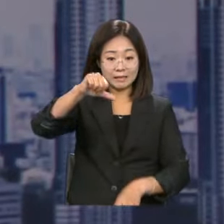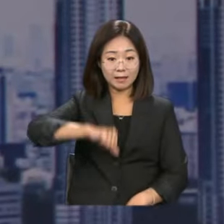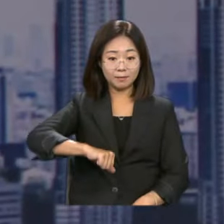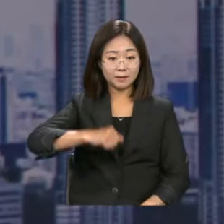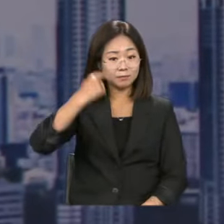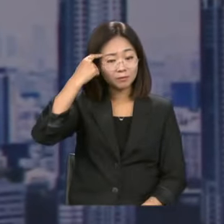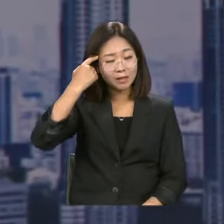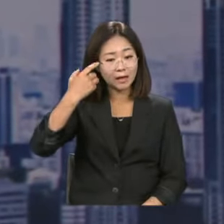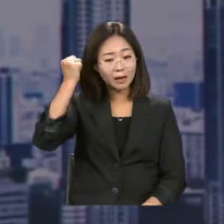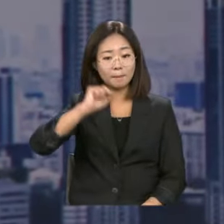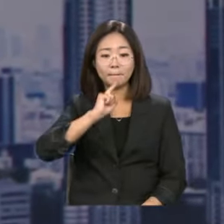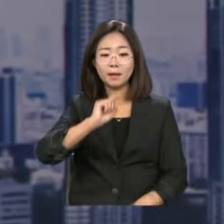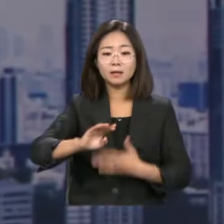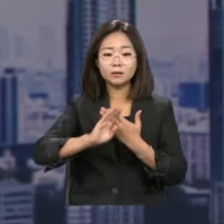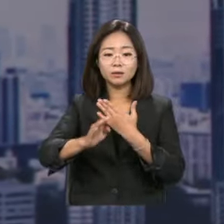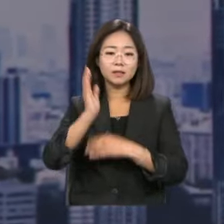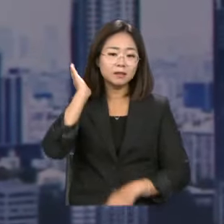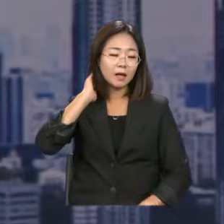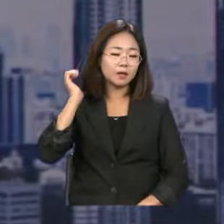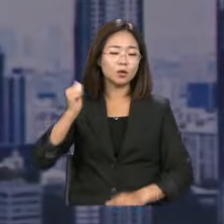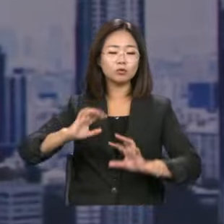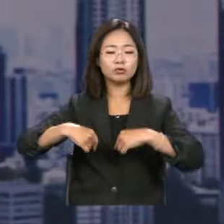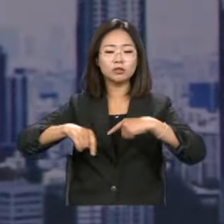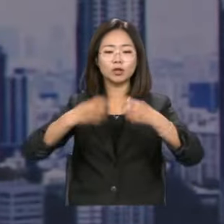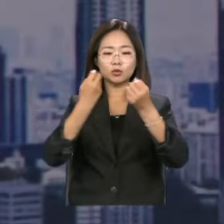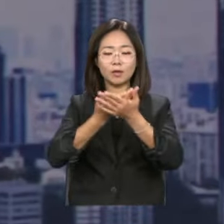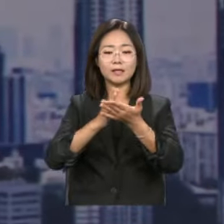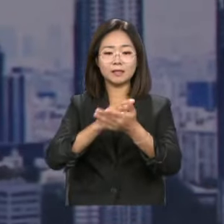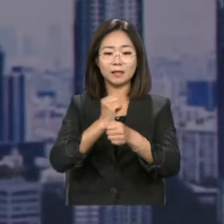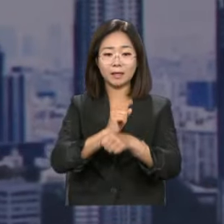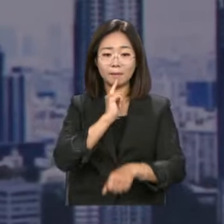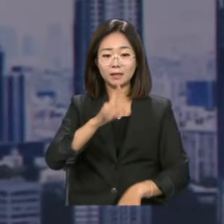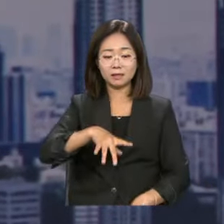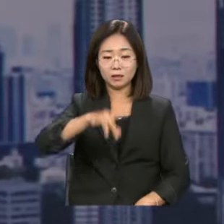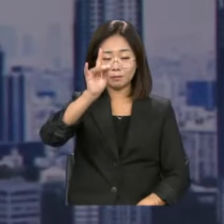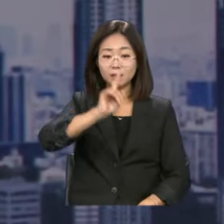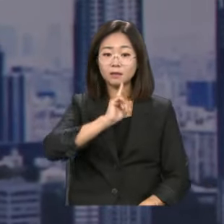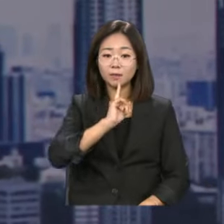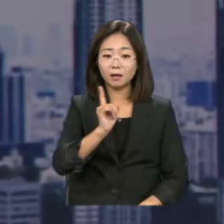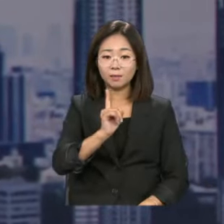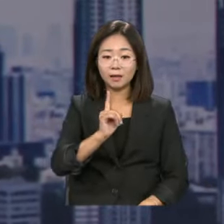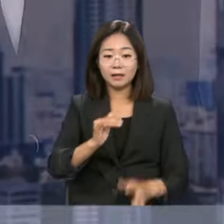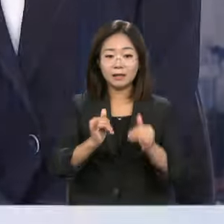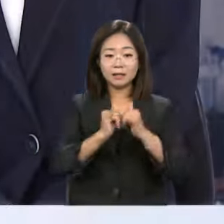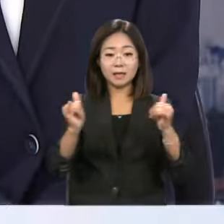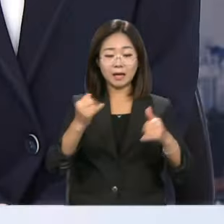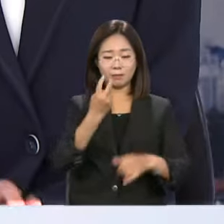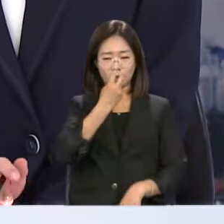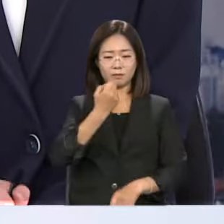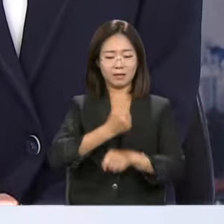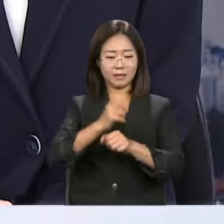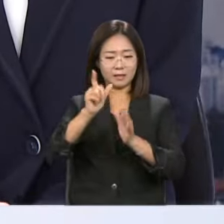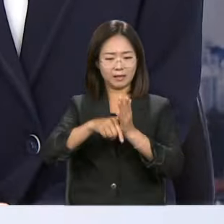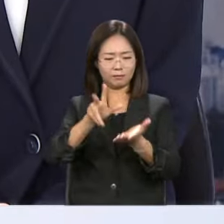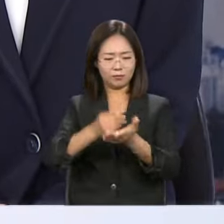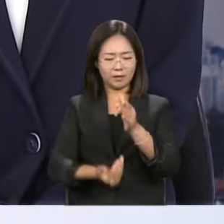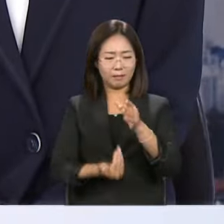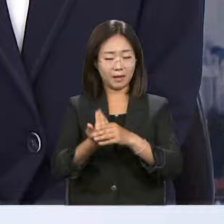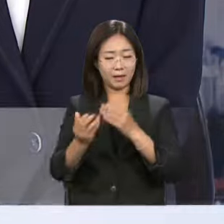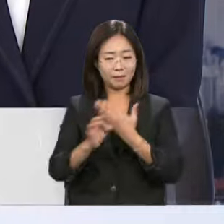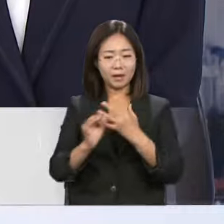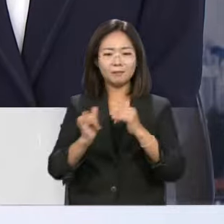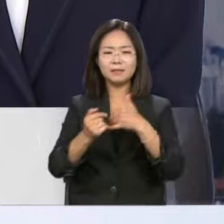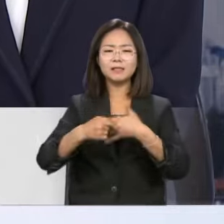성적표를 받은 뒤 대통령이 국정 쇄신 의지를 보여줄 첫 번째 시험됩니다 인사 검증 과정에서 문제가 발생한다면